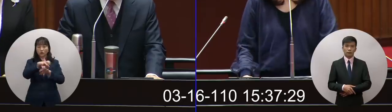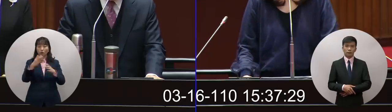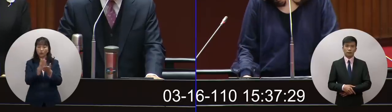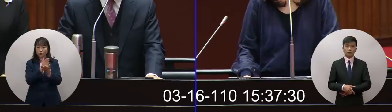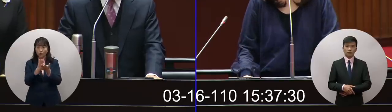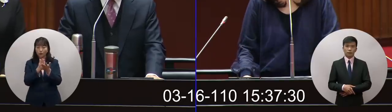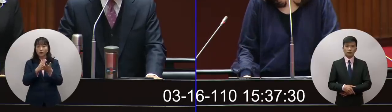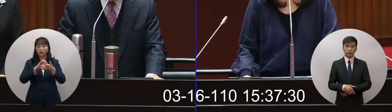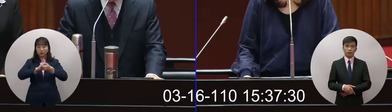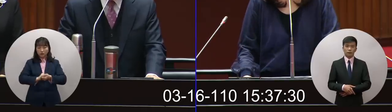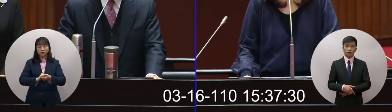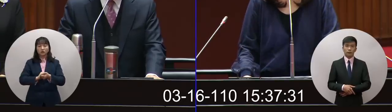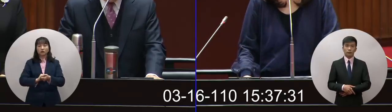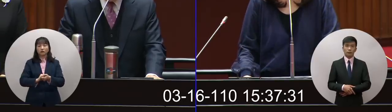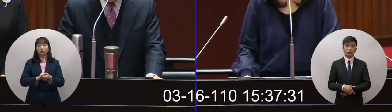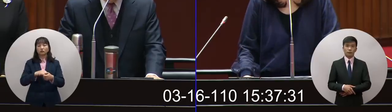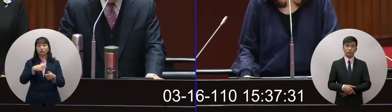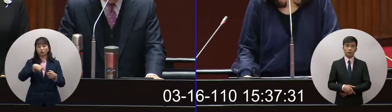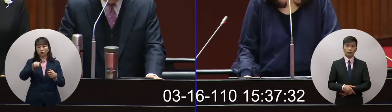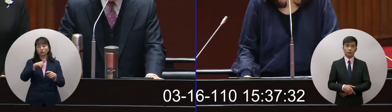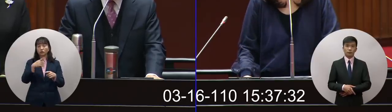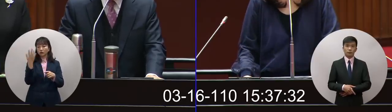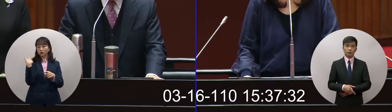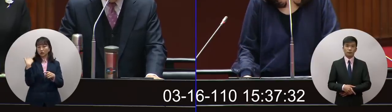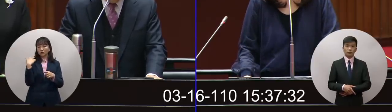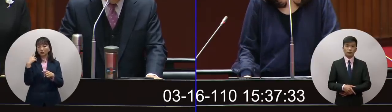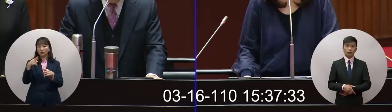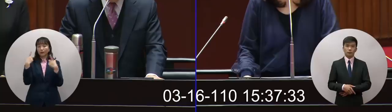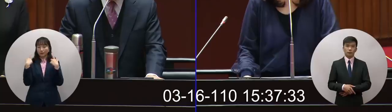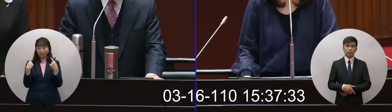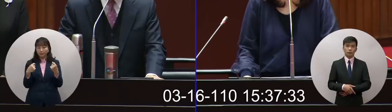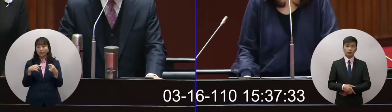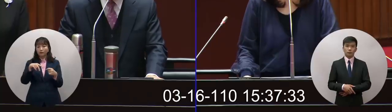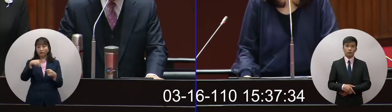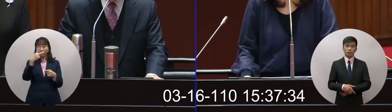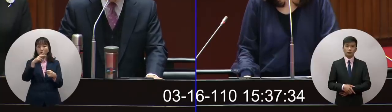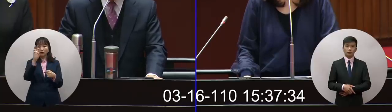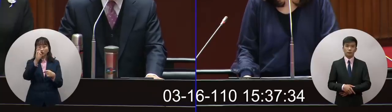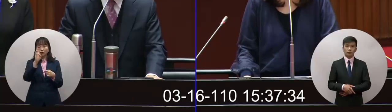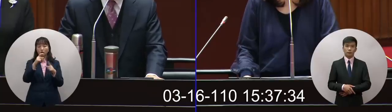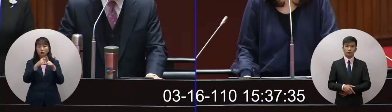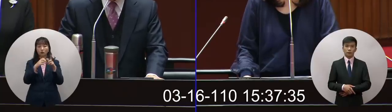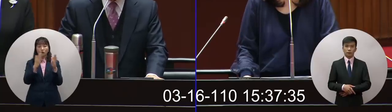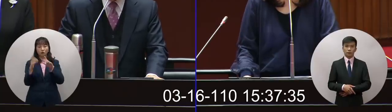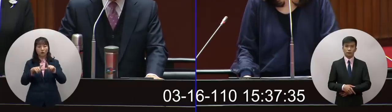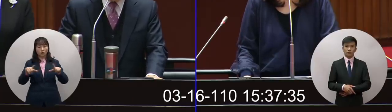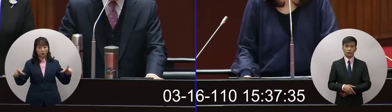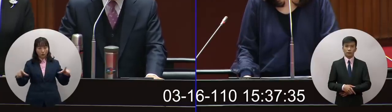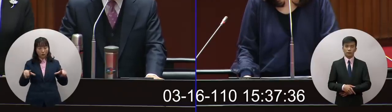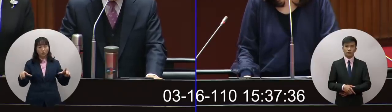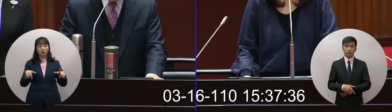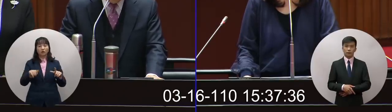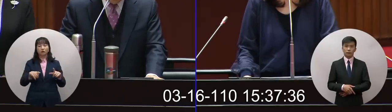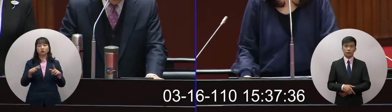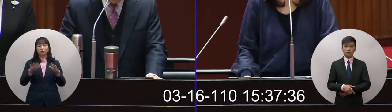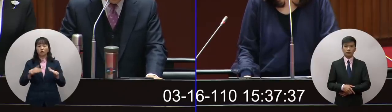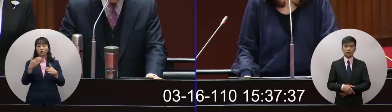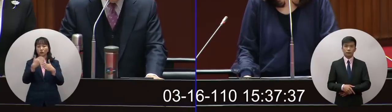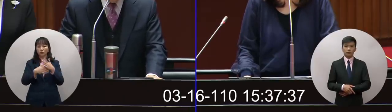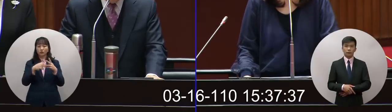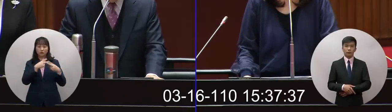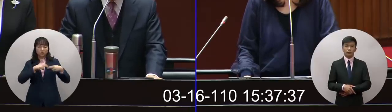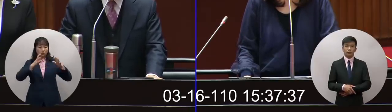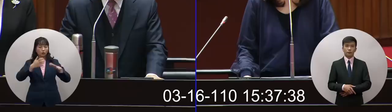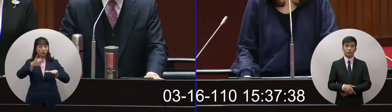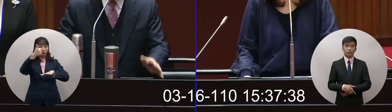结果，而把当年本来230公顷的原规划，在蔡总统上